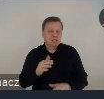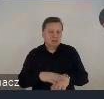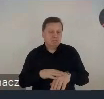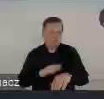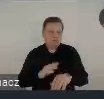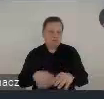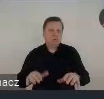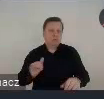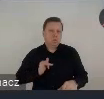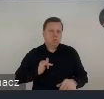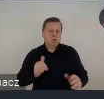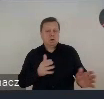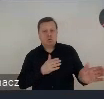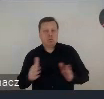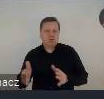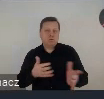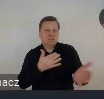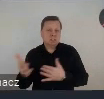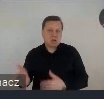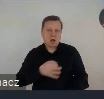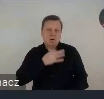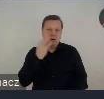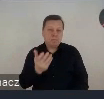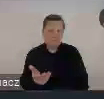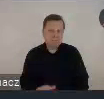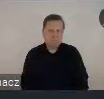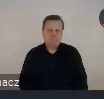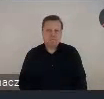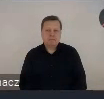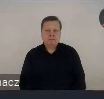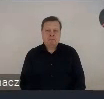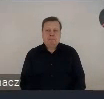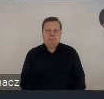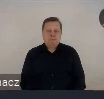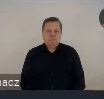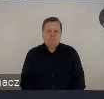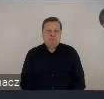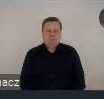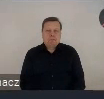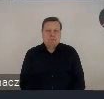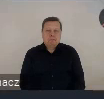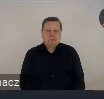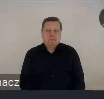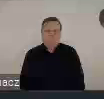razu przysyłać wszystkie dokumenty.